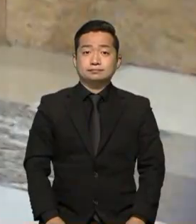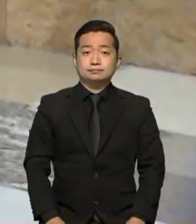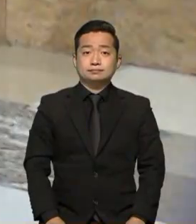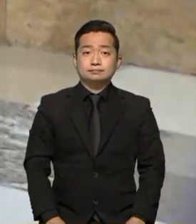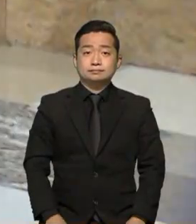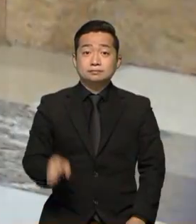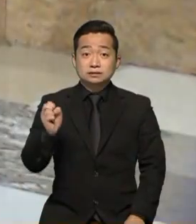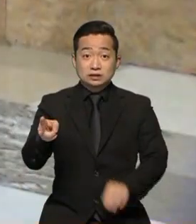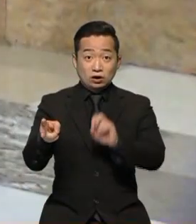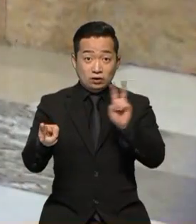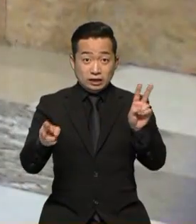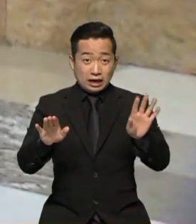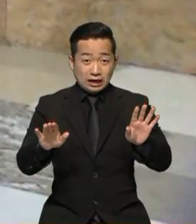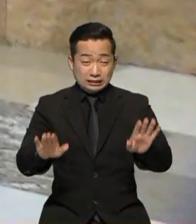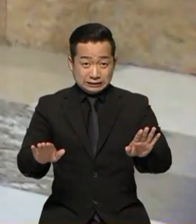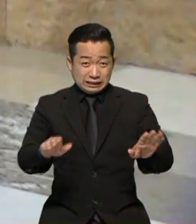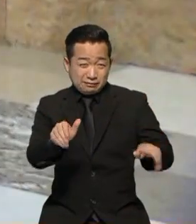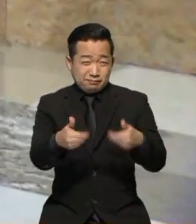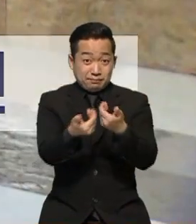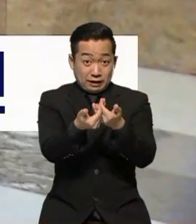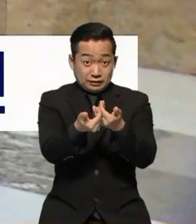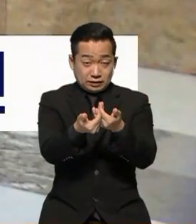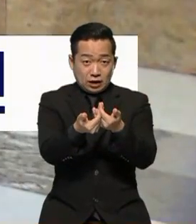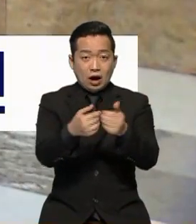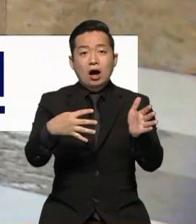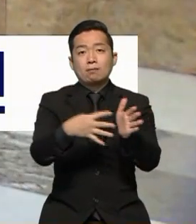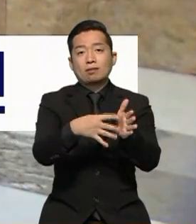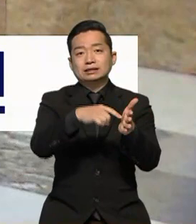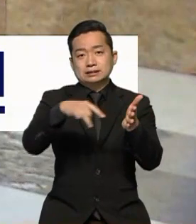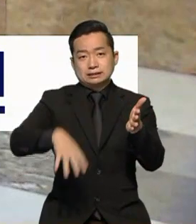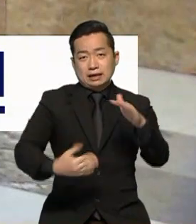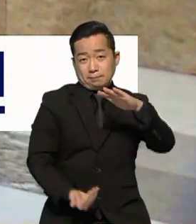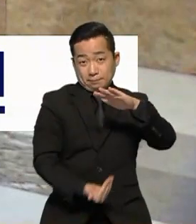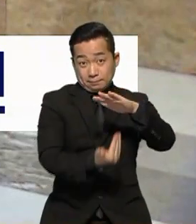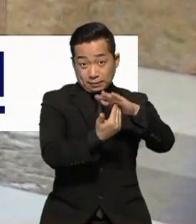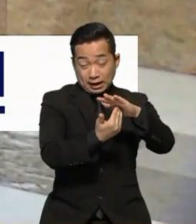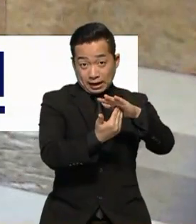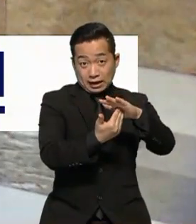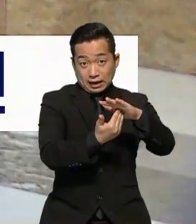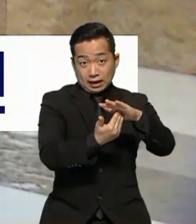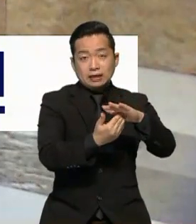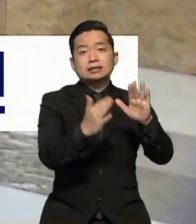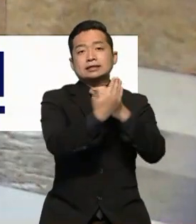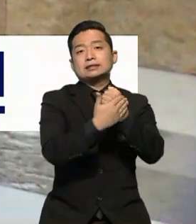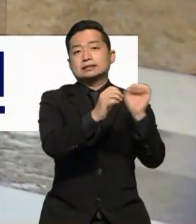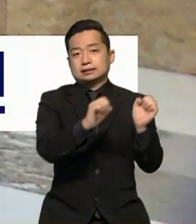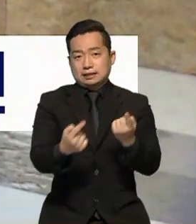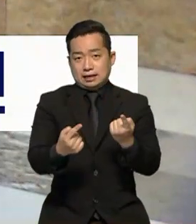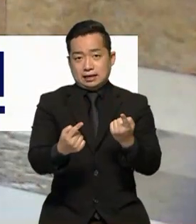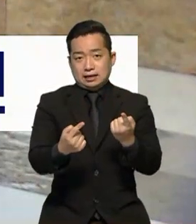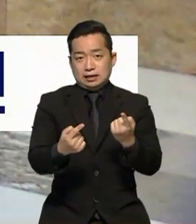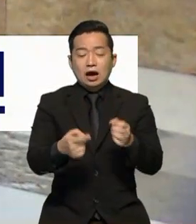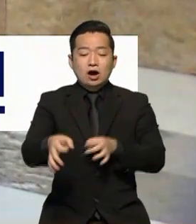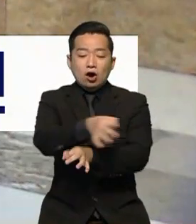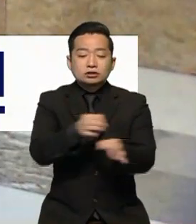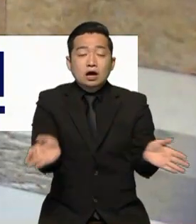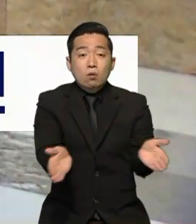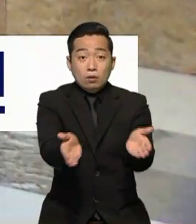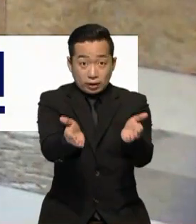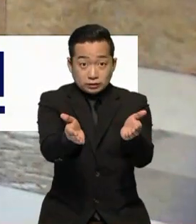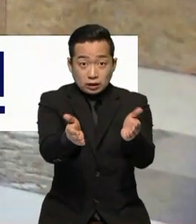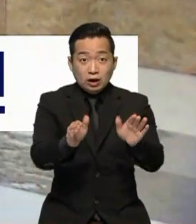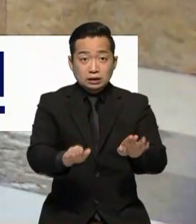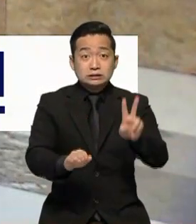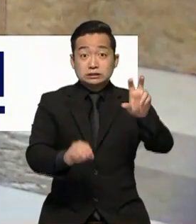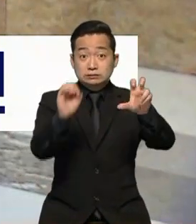네, 여야가 가장 첨예하게 대립한 부분은 법인세 최고 세율 인하입니다. 여당은 경제 활성화를 위해 법인세 최고 세율을